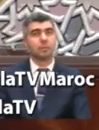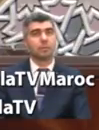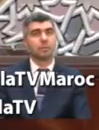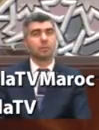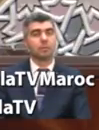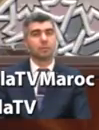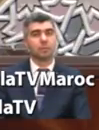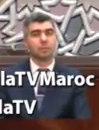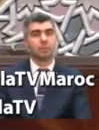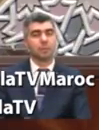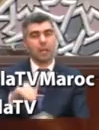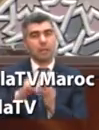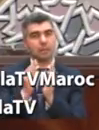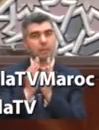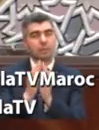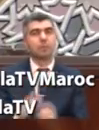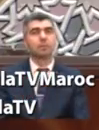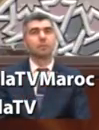سيد نائب فريق العدالة والتنمية.